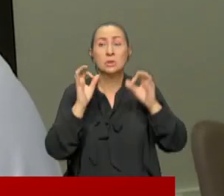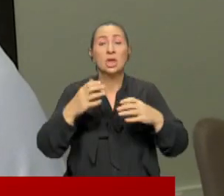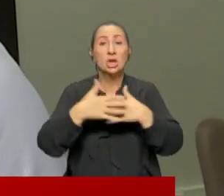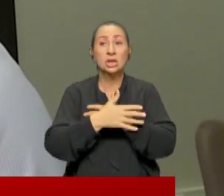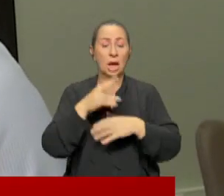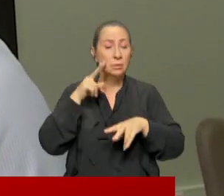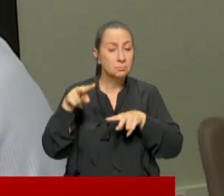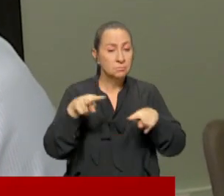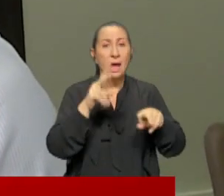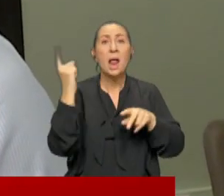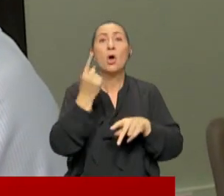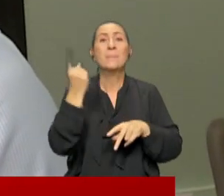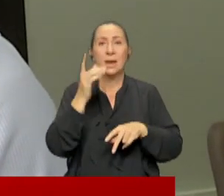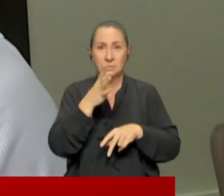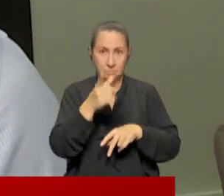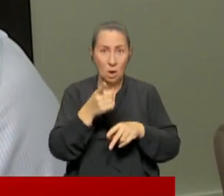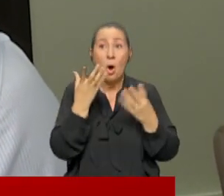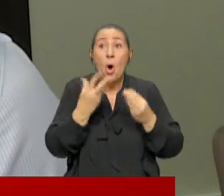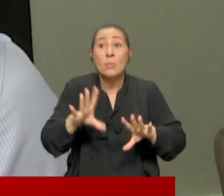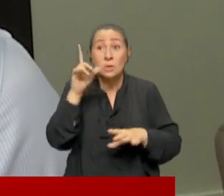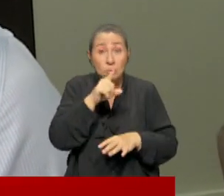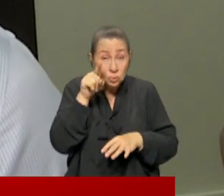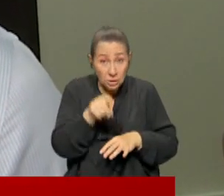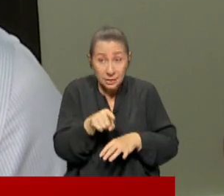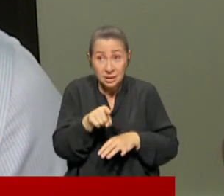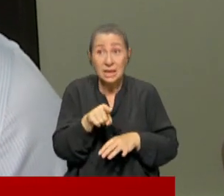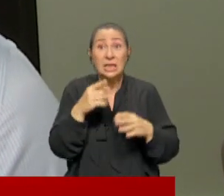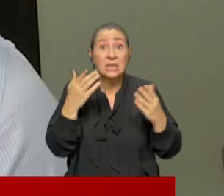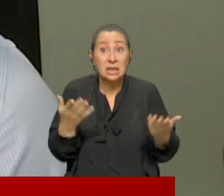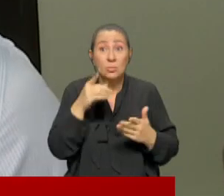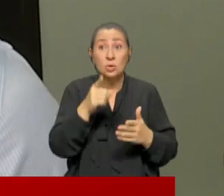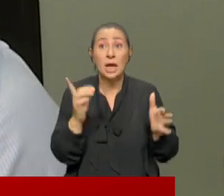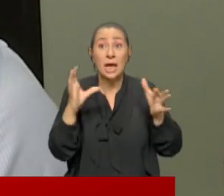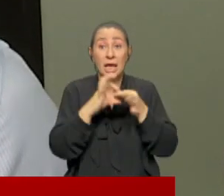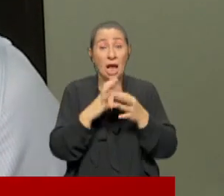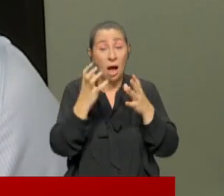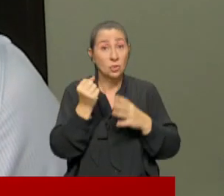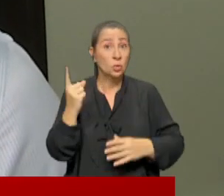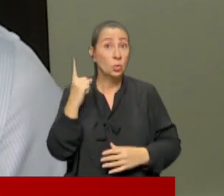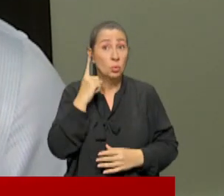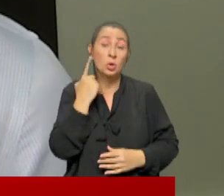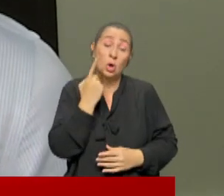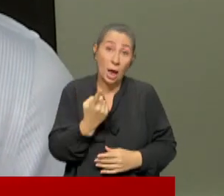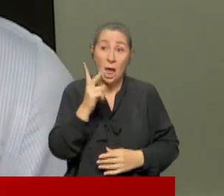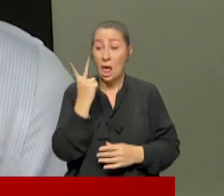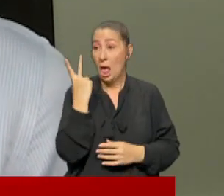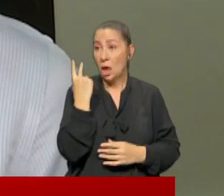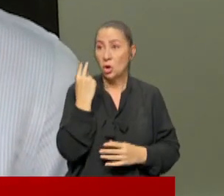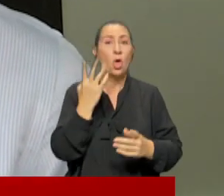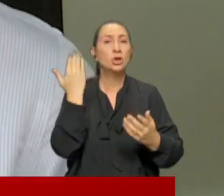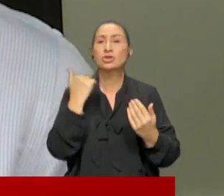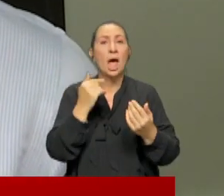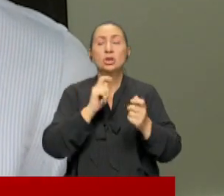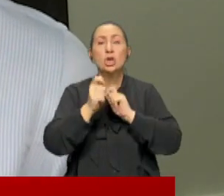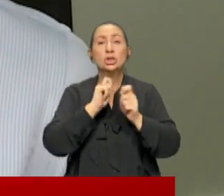görüşlü helikopterimiz olmadığından kaynaklı ki bununla da ilgili aldığımız duyumlara göre de 2 gün önce